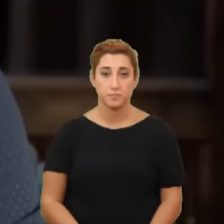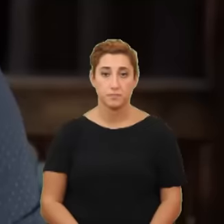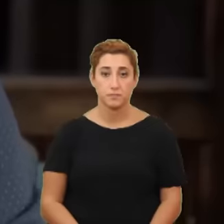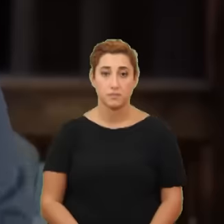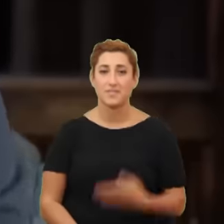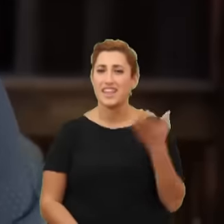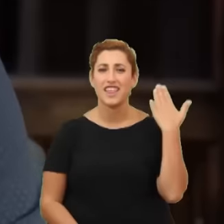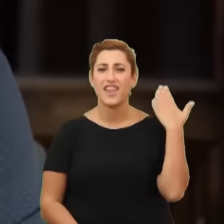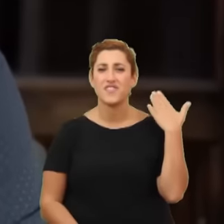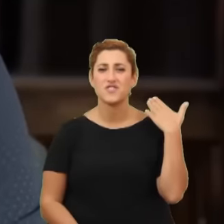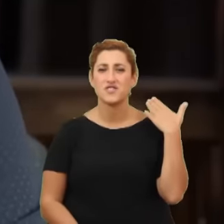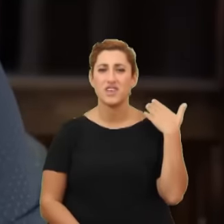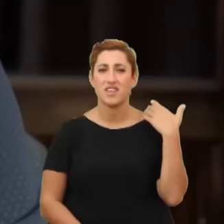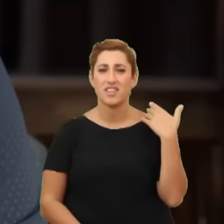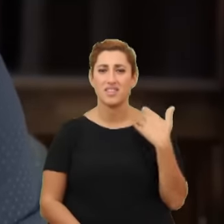Geçen